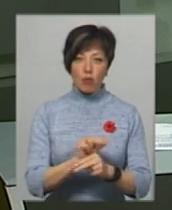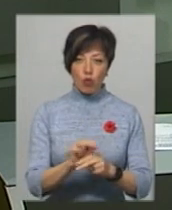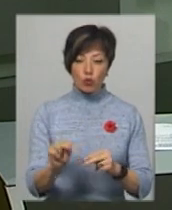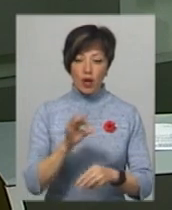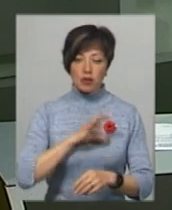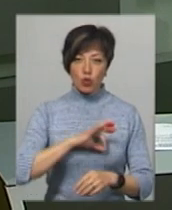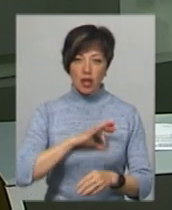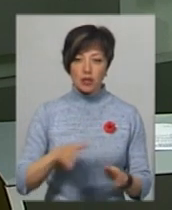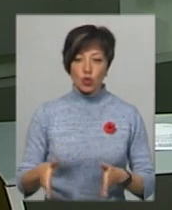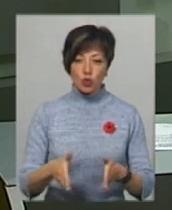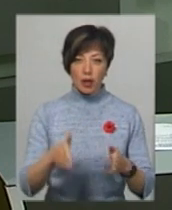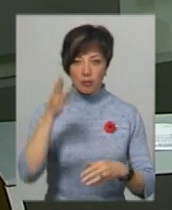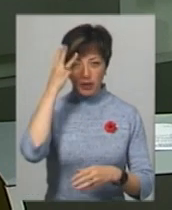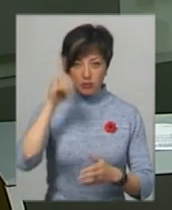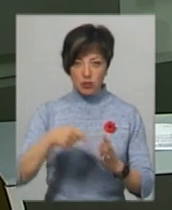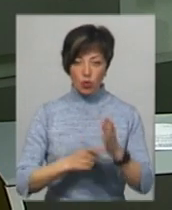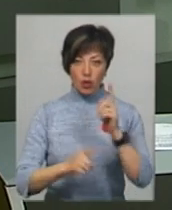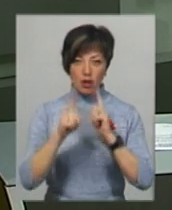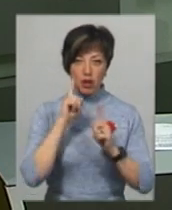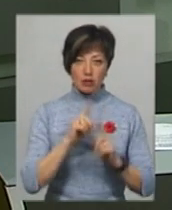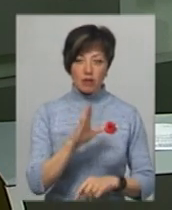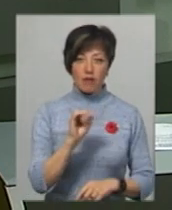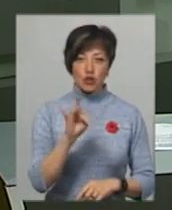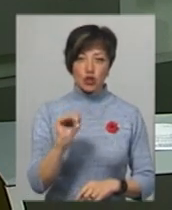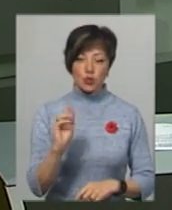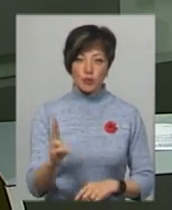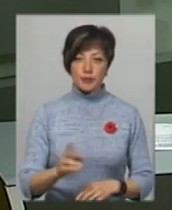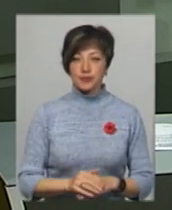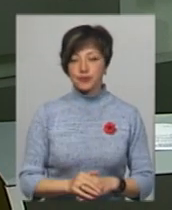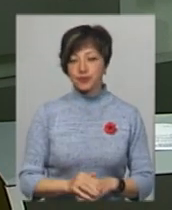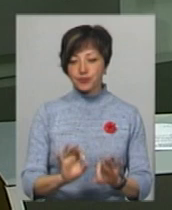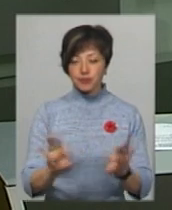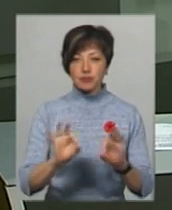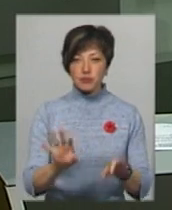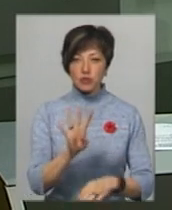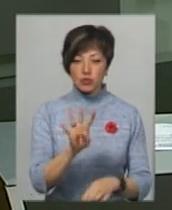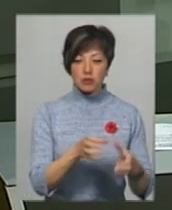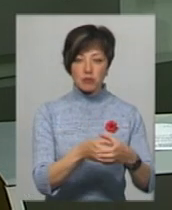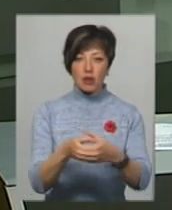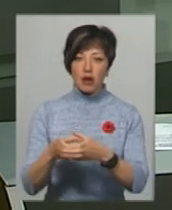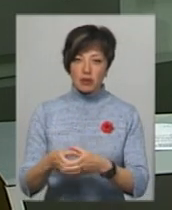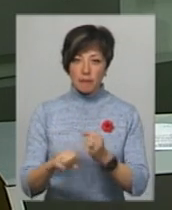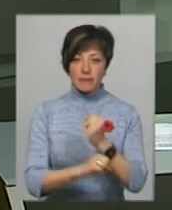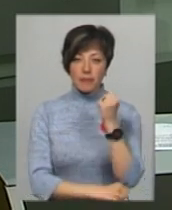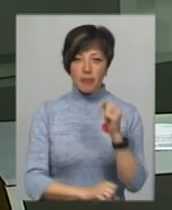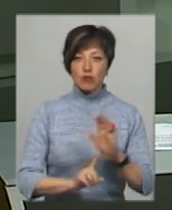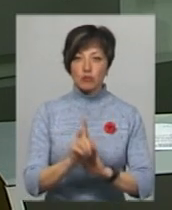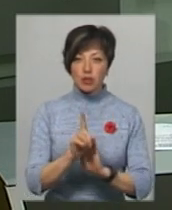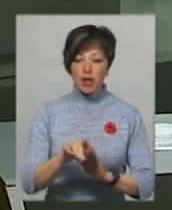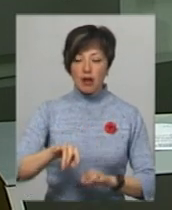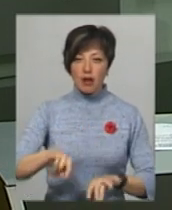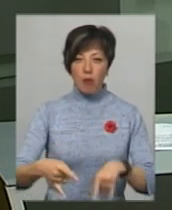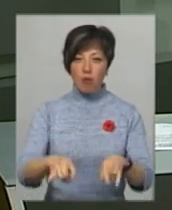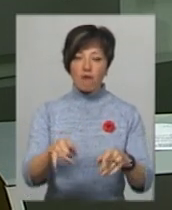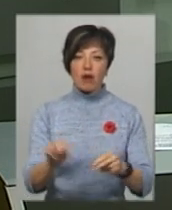та експлуатації доріг Хмельницької міської ради Микола Ваврищук. За його словами, 4 бригади дорожніх працівників розпочали ямковий